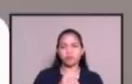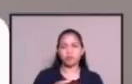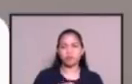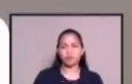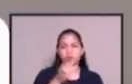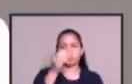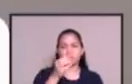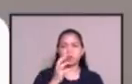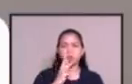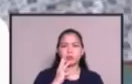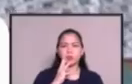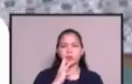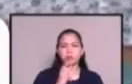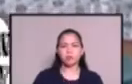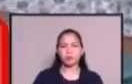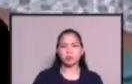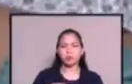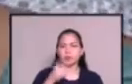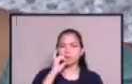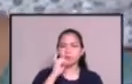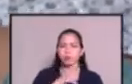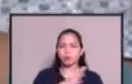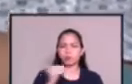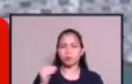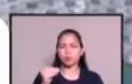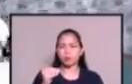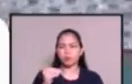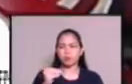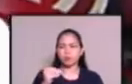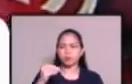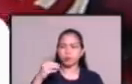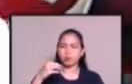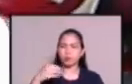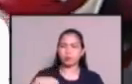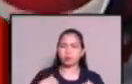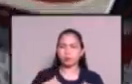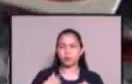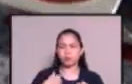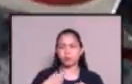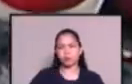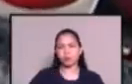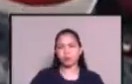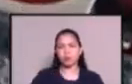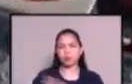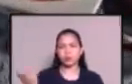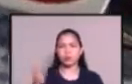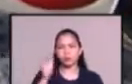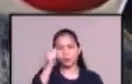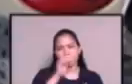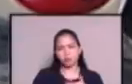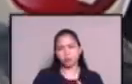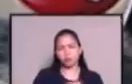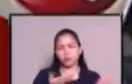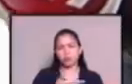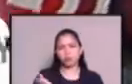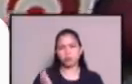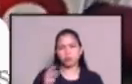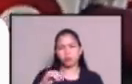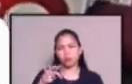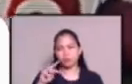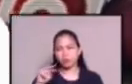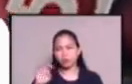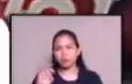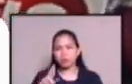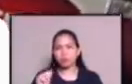water. Iniinom sa pinapaligo kay baby. Yung asawa kong dadala ng tubig, yan yung mineral na blue.